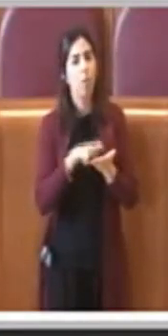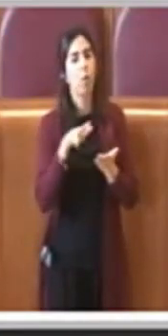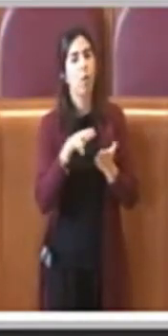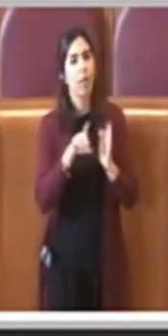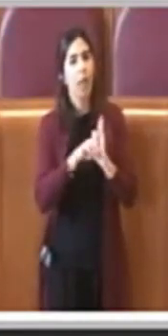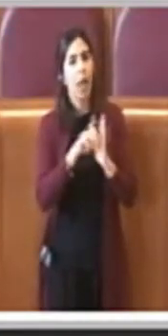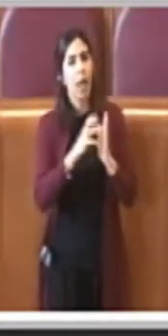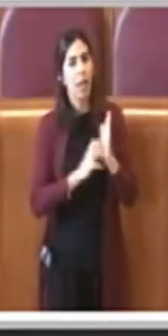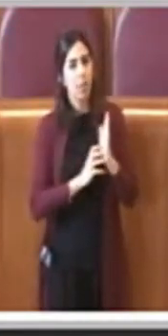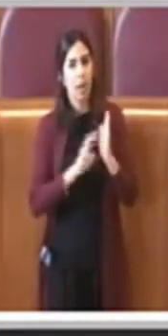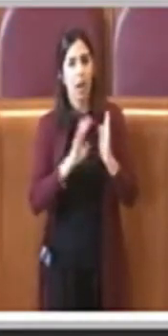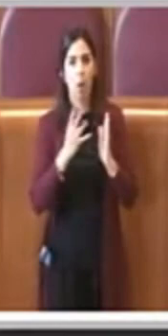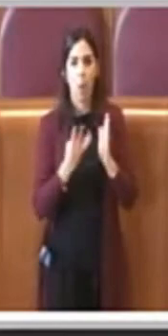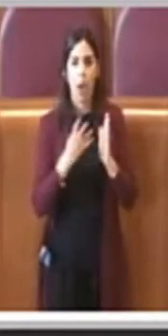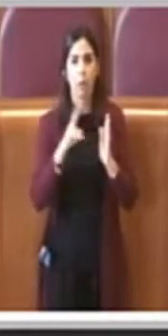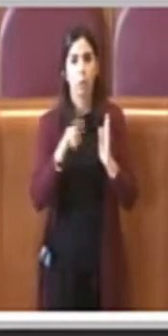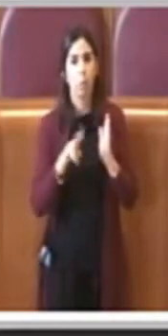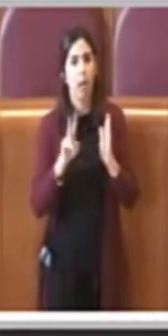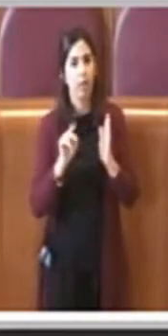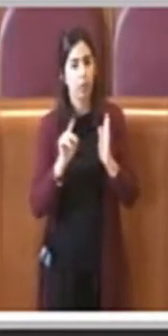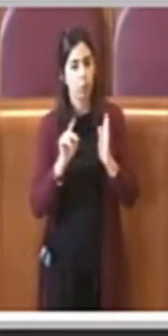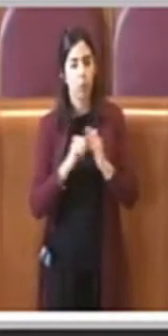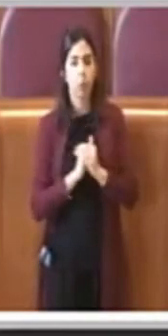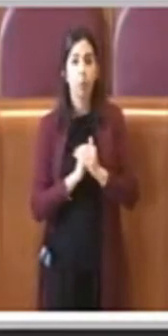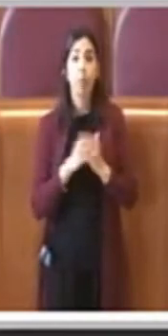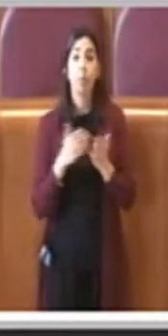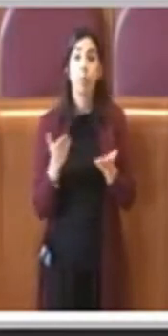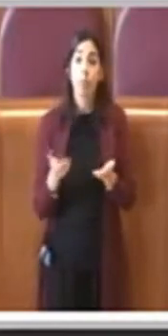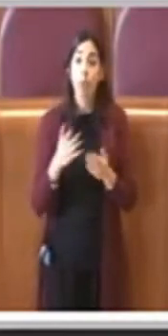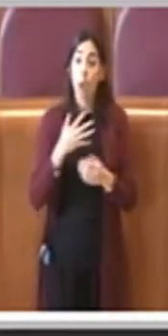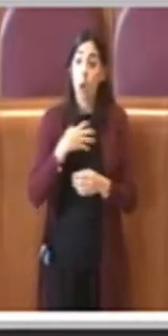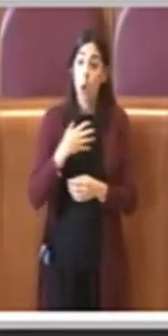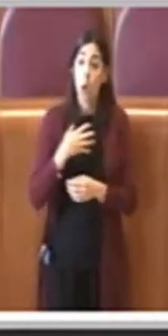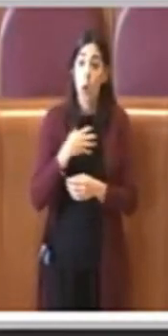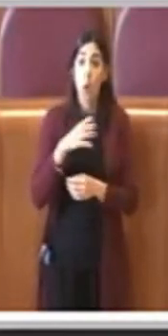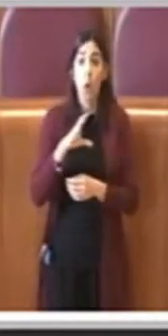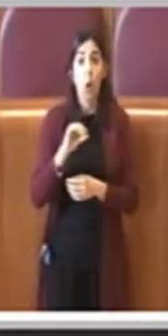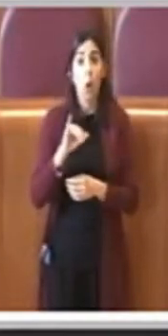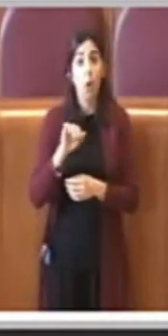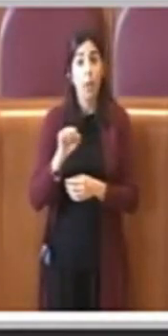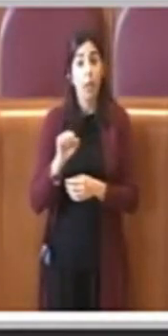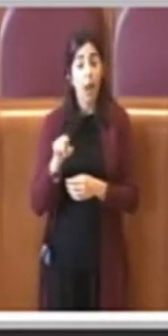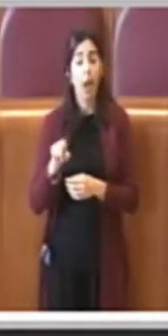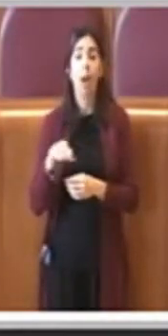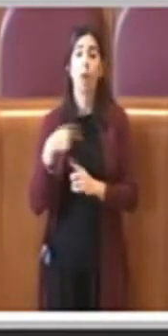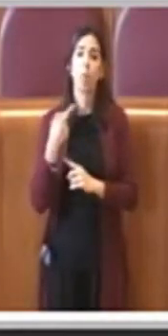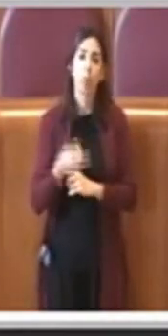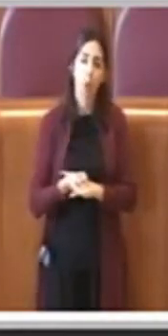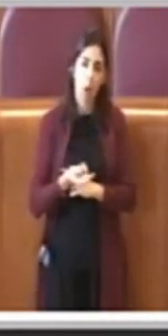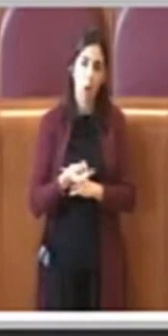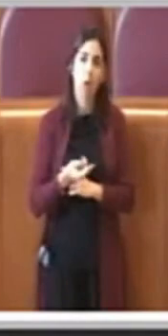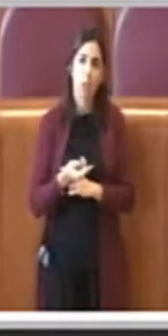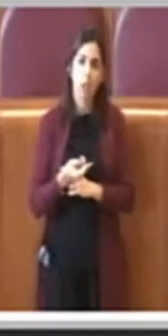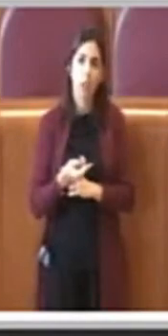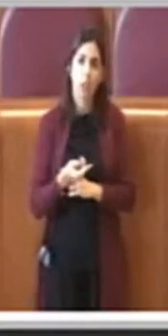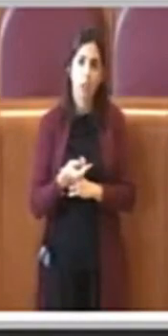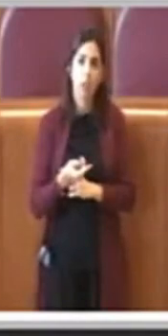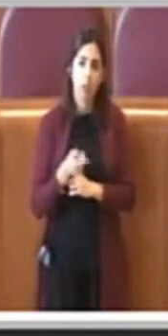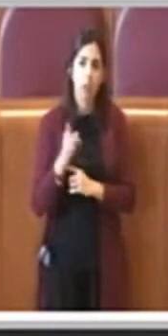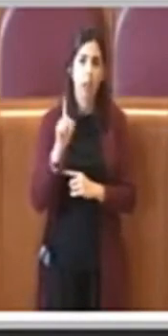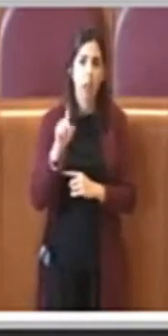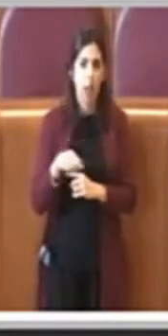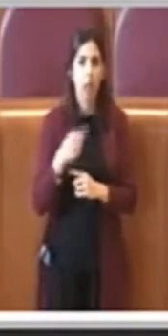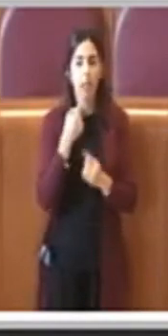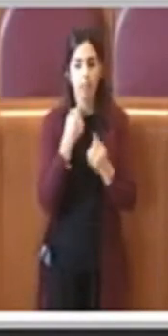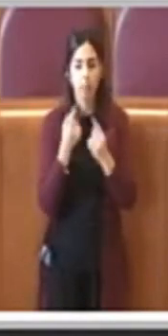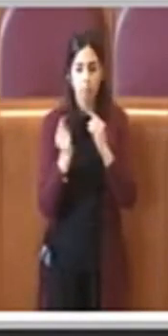4 del 2021. E il consigliere Coglia si è anche poi ha anche